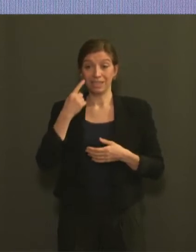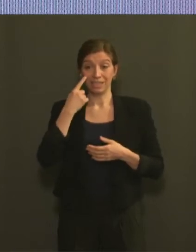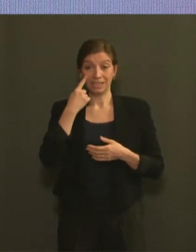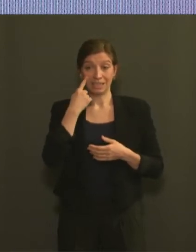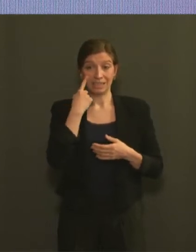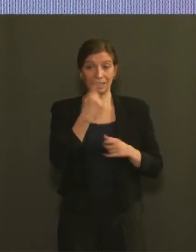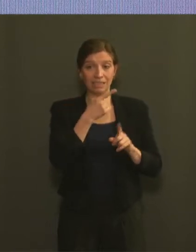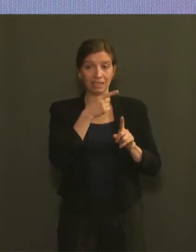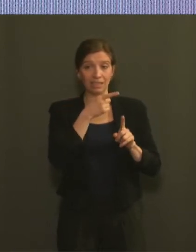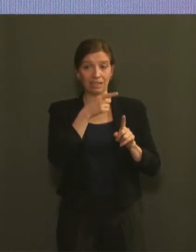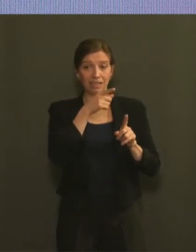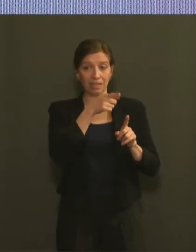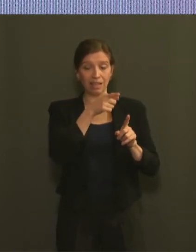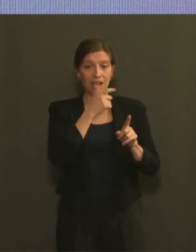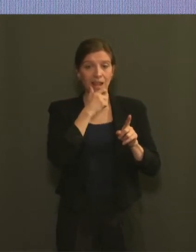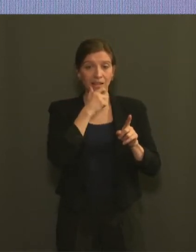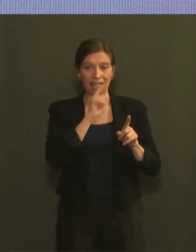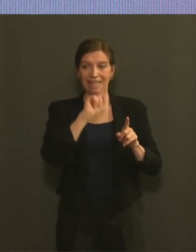la